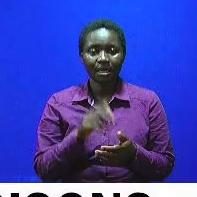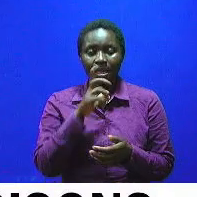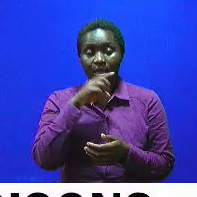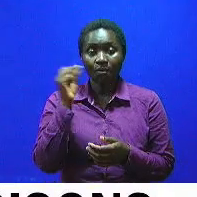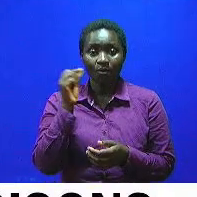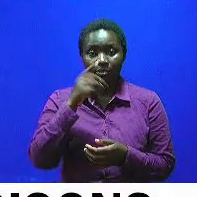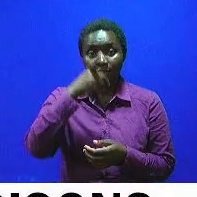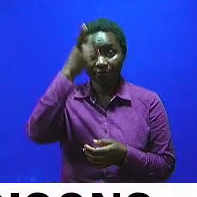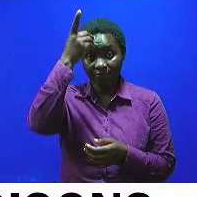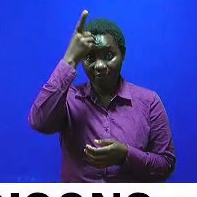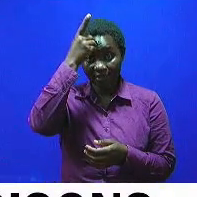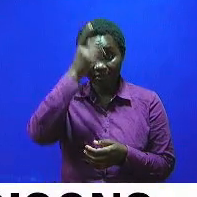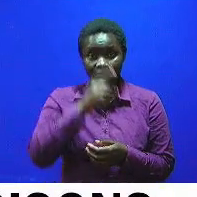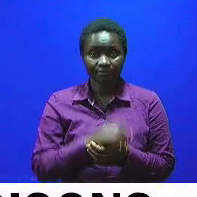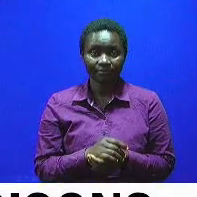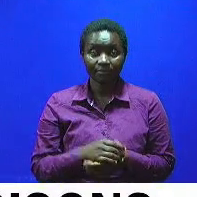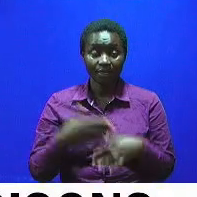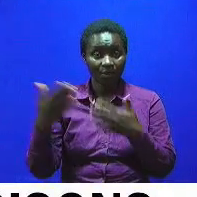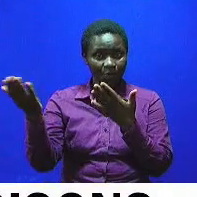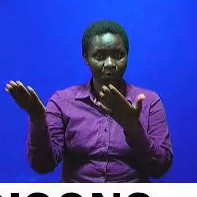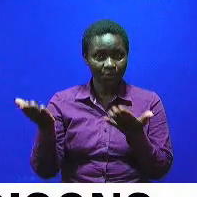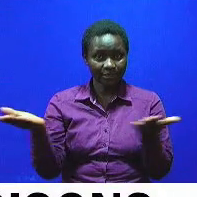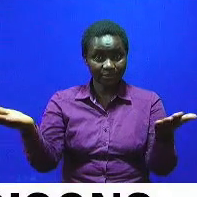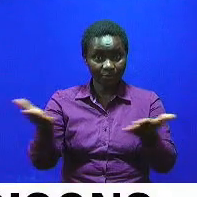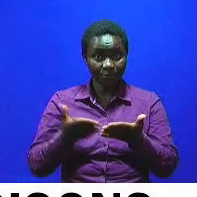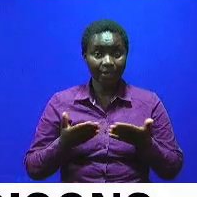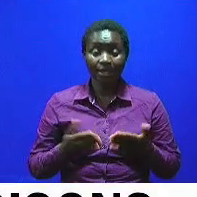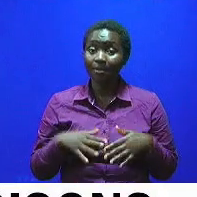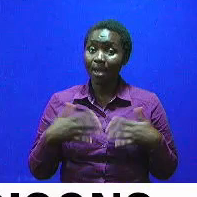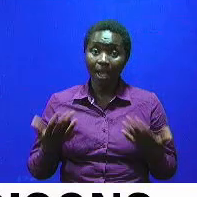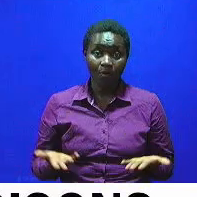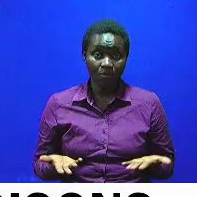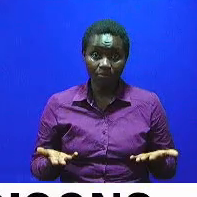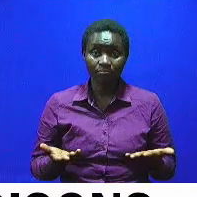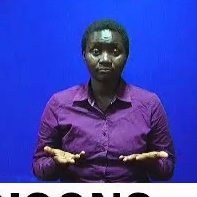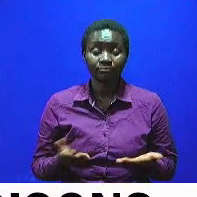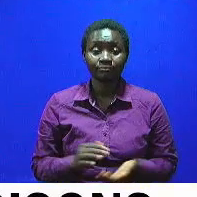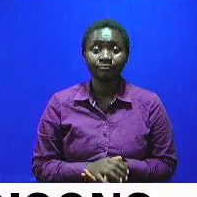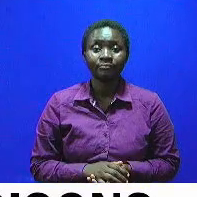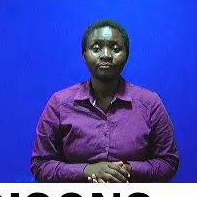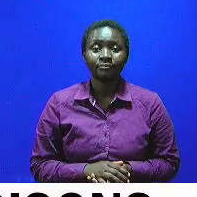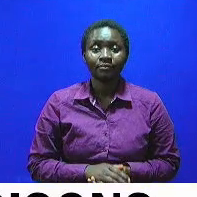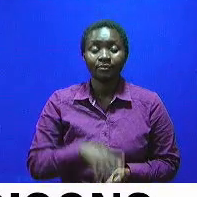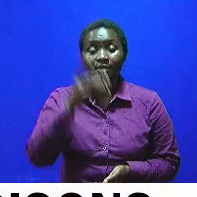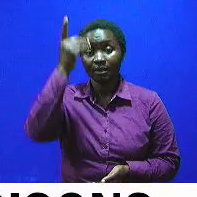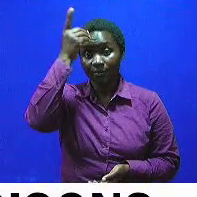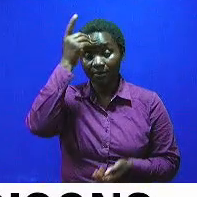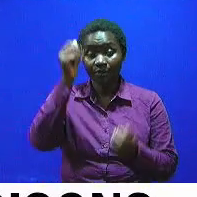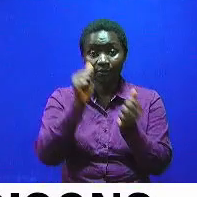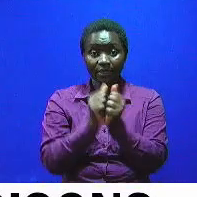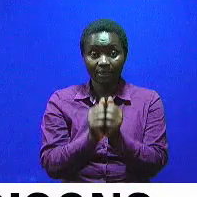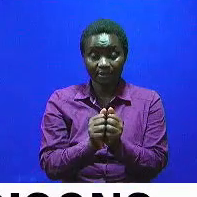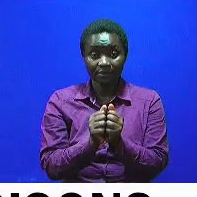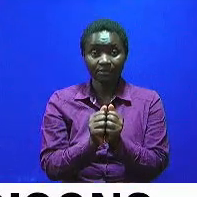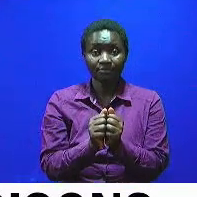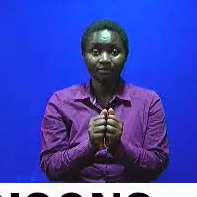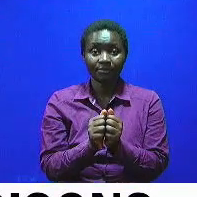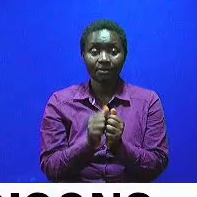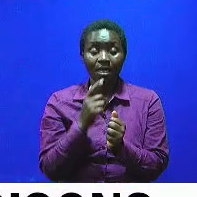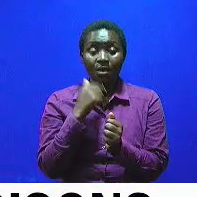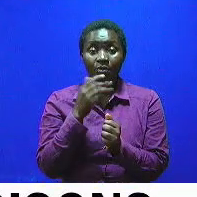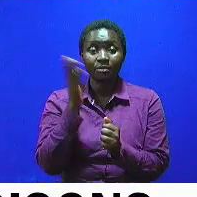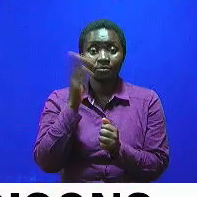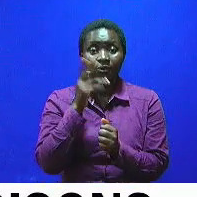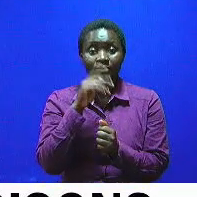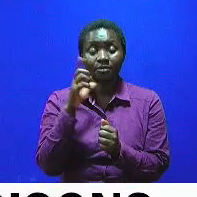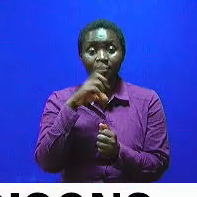kenyoro nga kitoko mukaribisha nga ki ase binyoro bieto ntore no bwa mu bwo ko teba nga ki ona go site ya